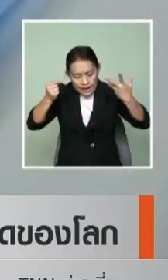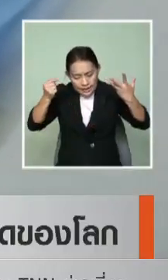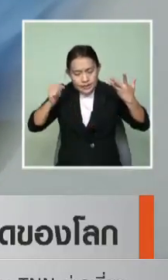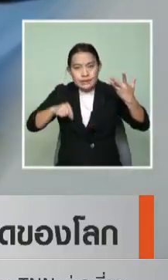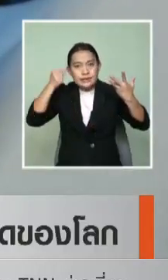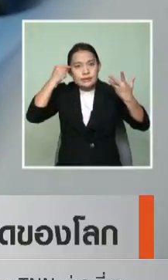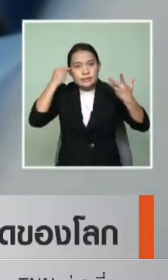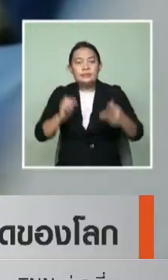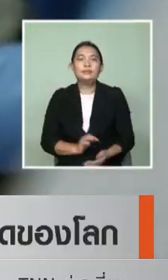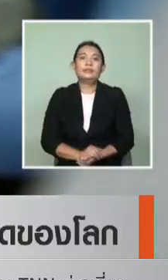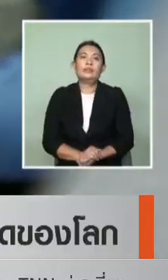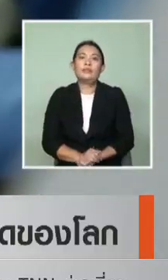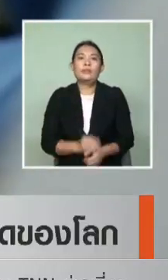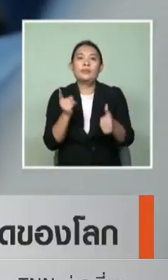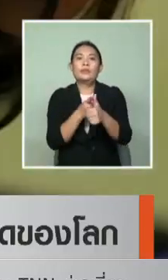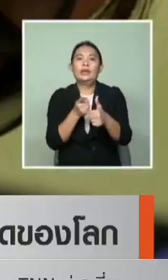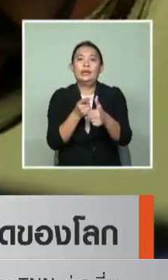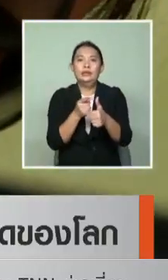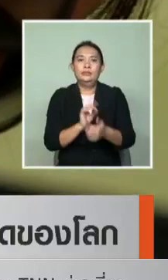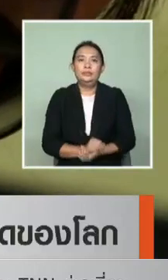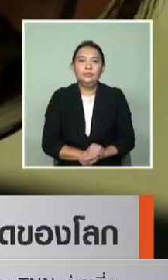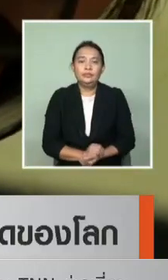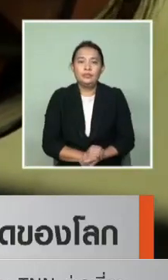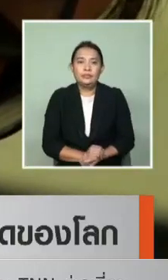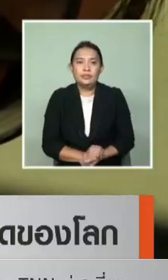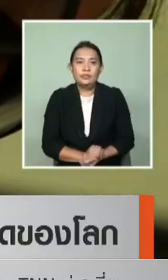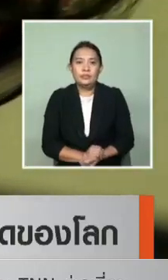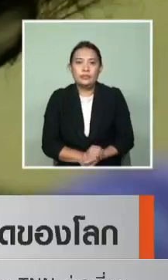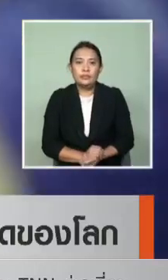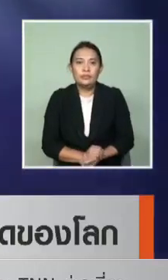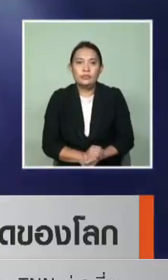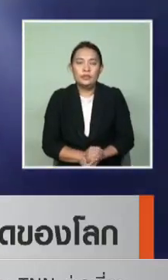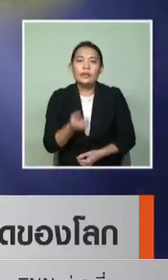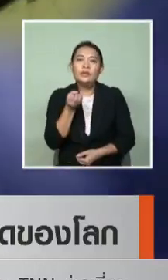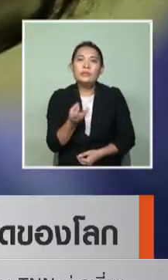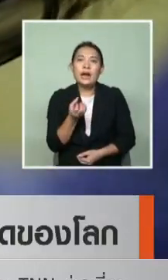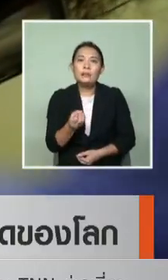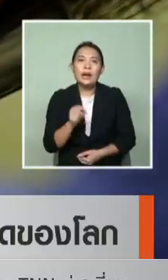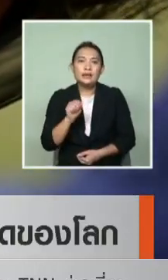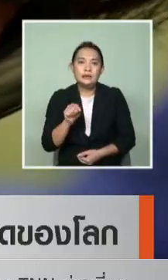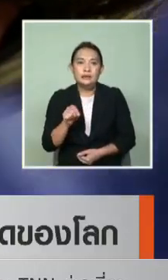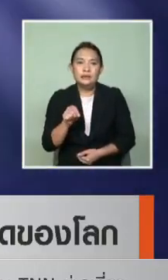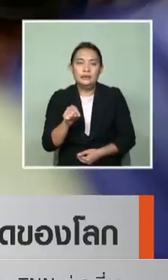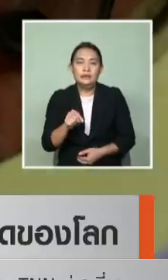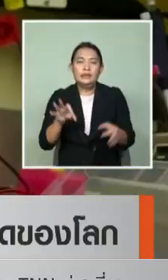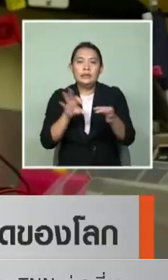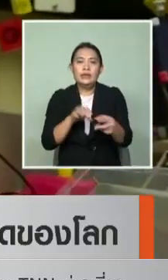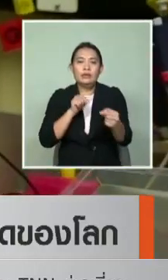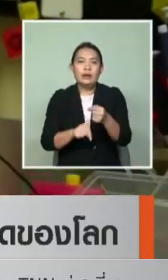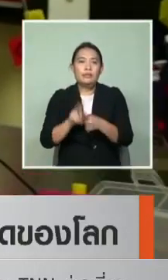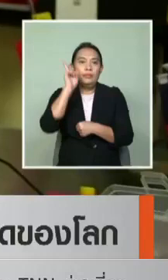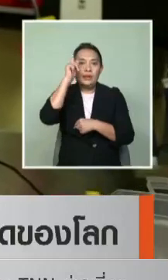หาริย์ก็คือคำนี้นะคะ Miracle Cures ก็เลยเป็นคำที่ยอดสุดฮิตเลยนะคะของการเผยแ